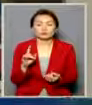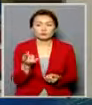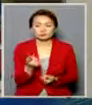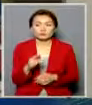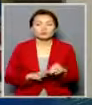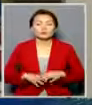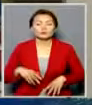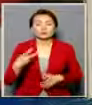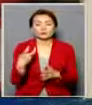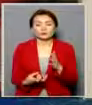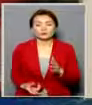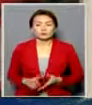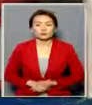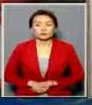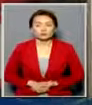по спецлестнице вниз.